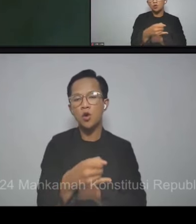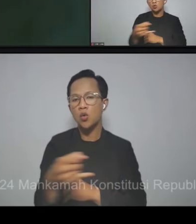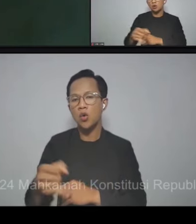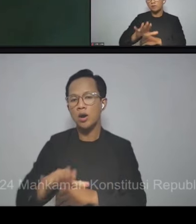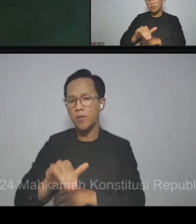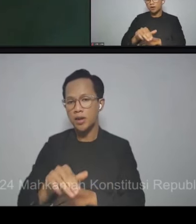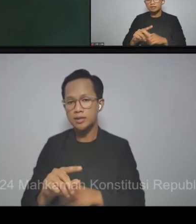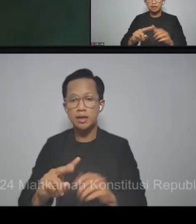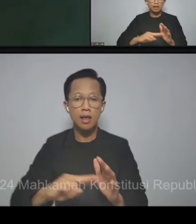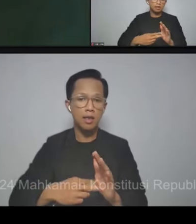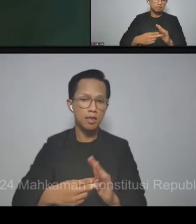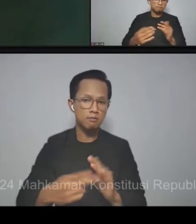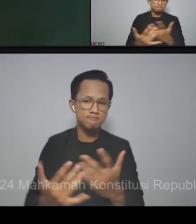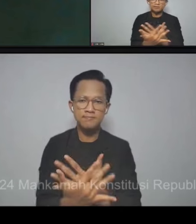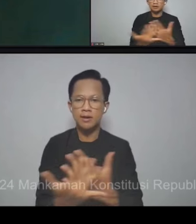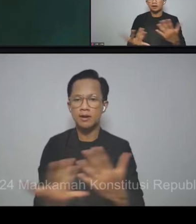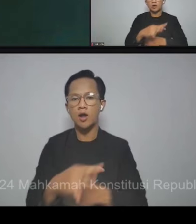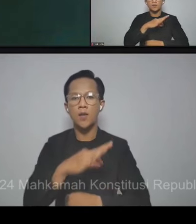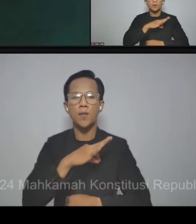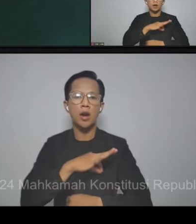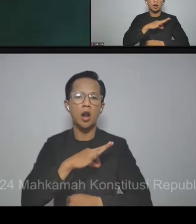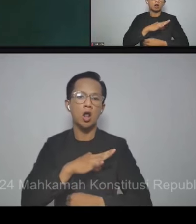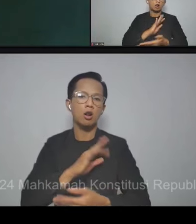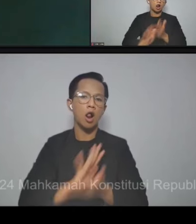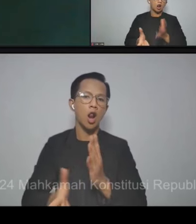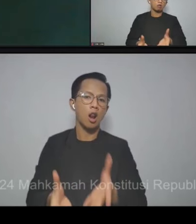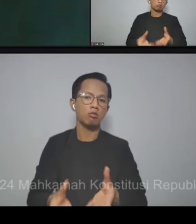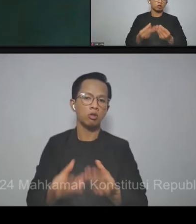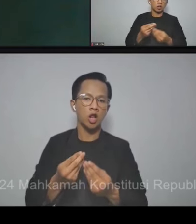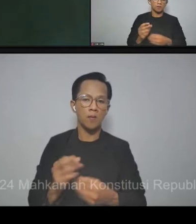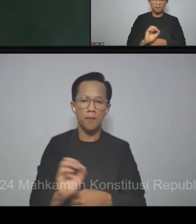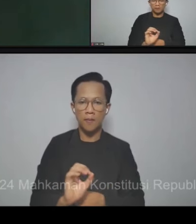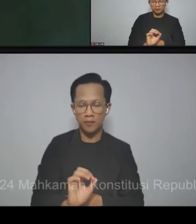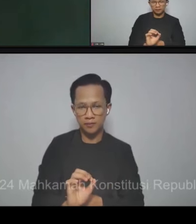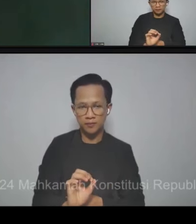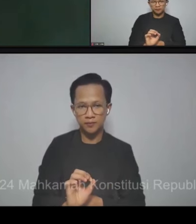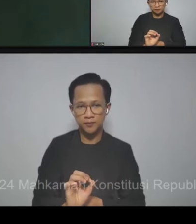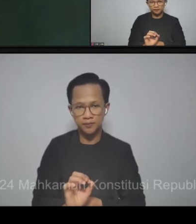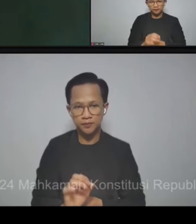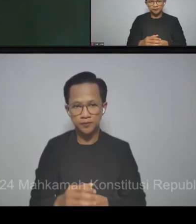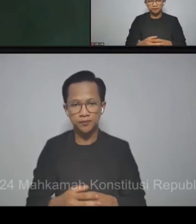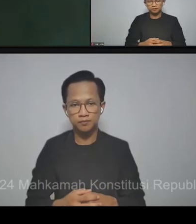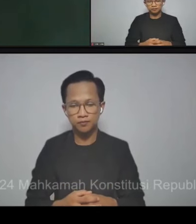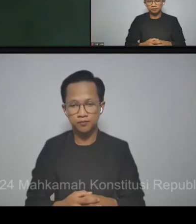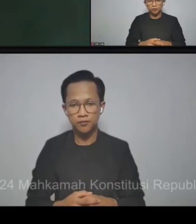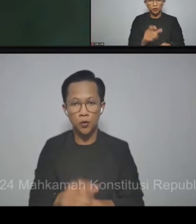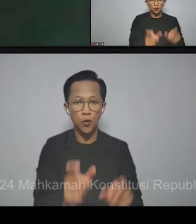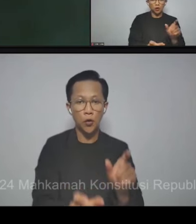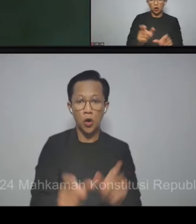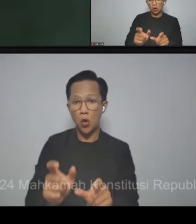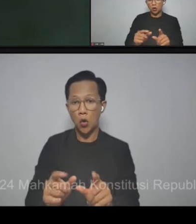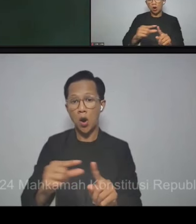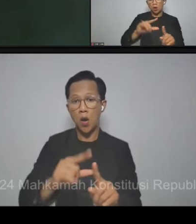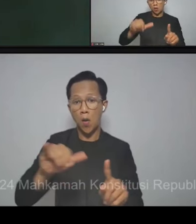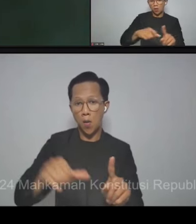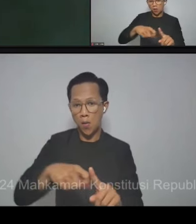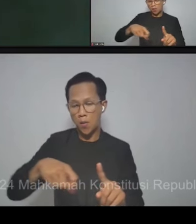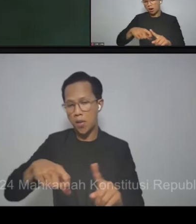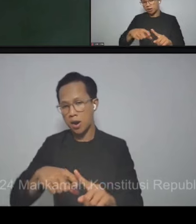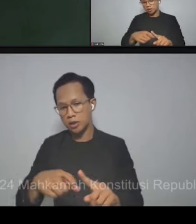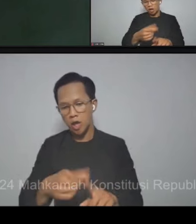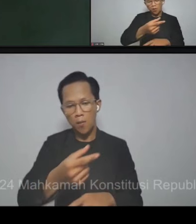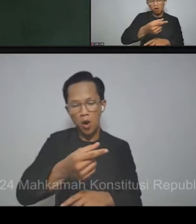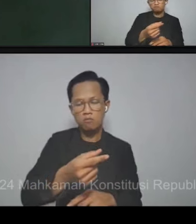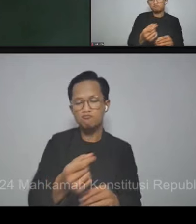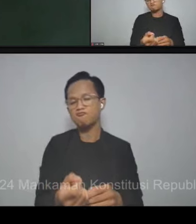mendapatkan manfaat langsung antar distribusi yang dibayarkan dalam kaitan timbakan tidak sedikit wajib pajak yang melakukan manipulasi besaran pajak terutang